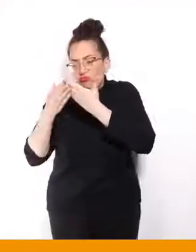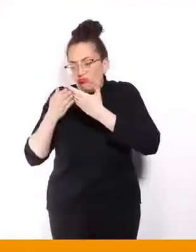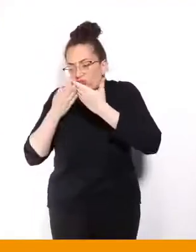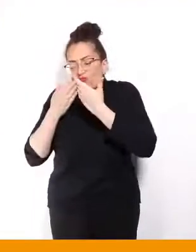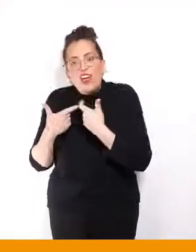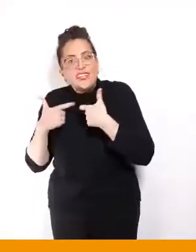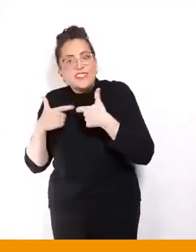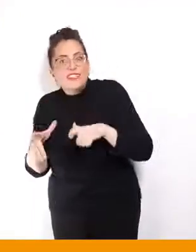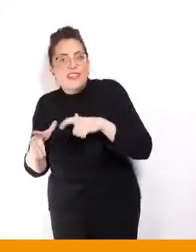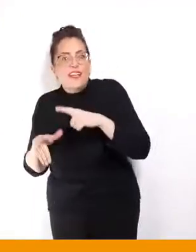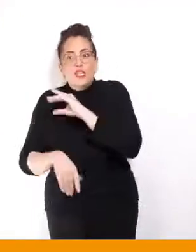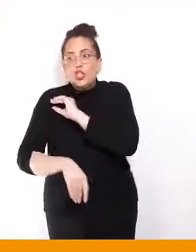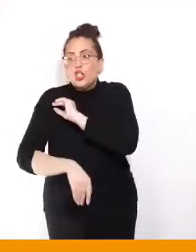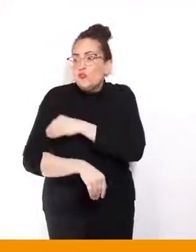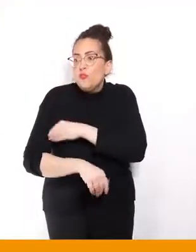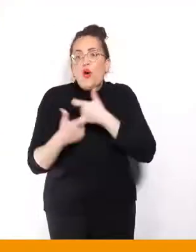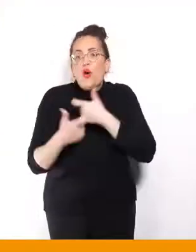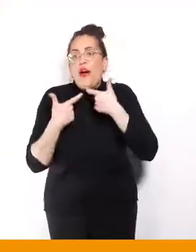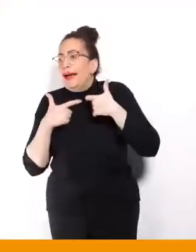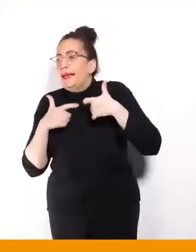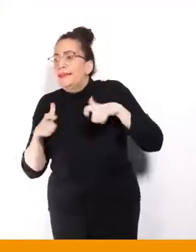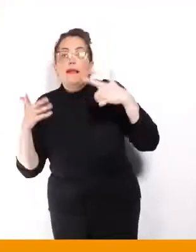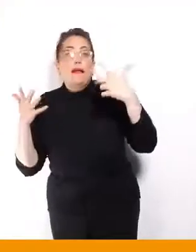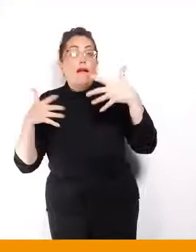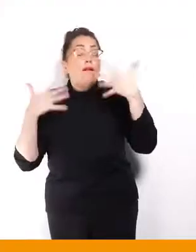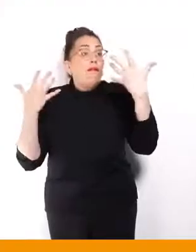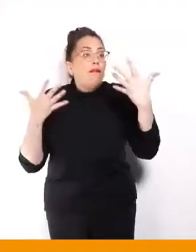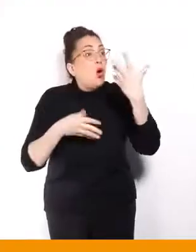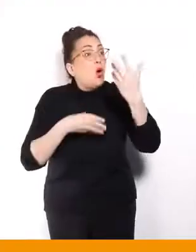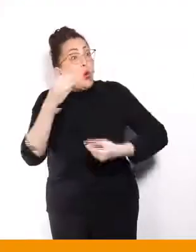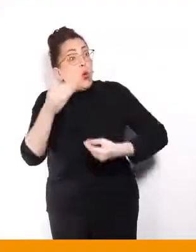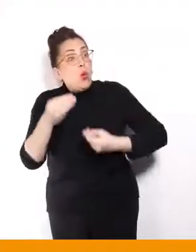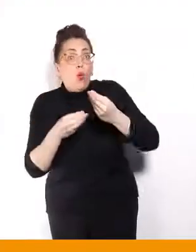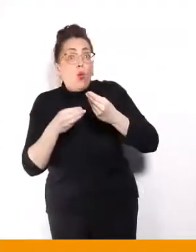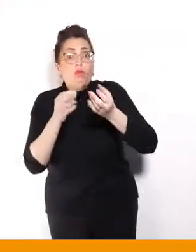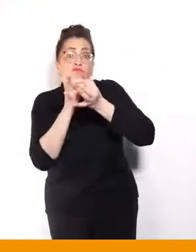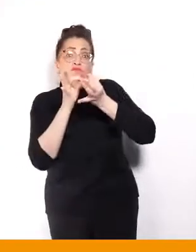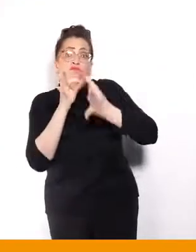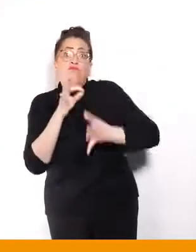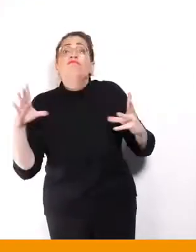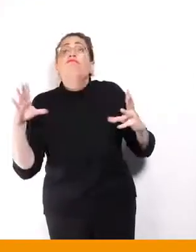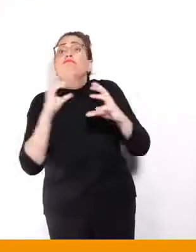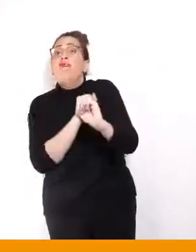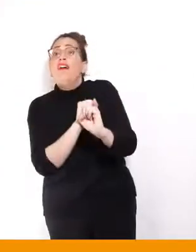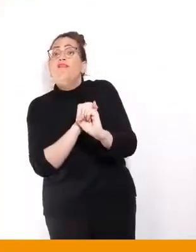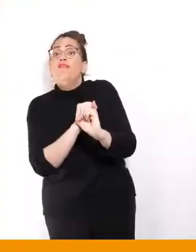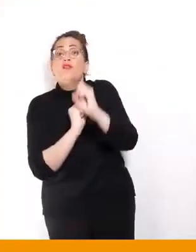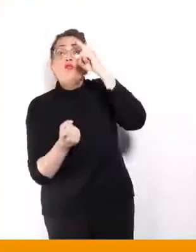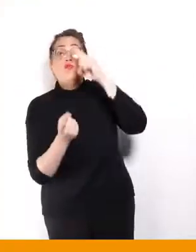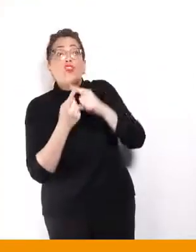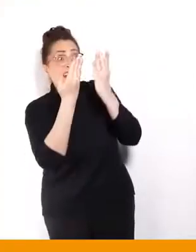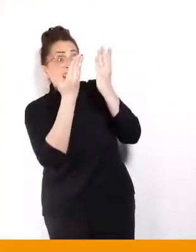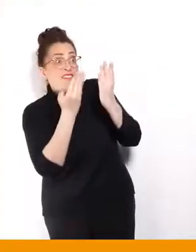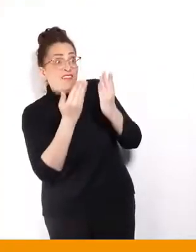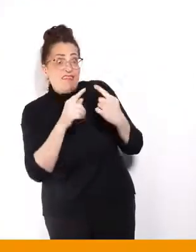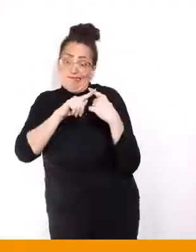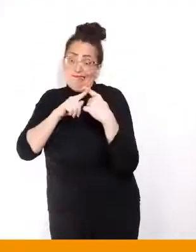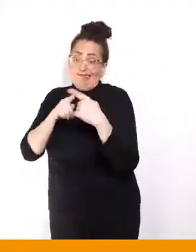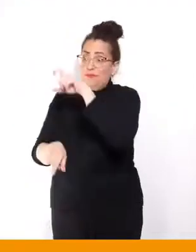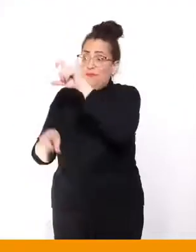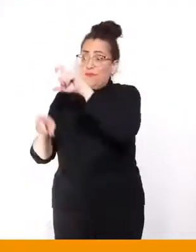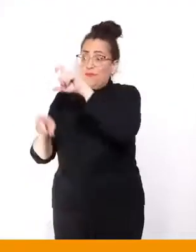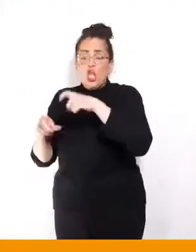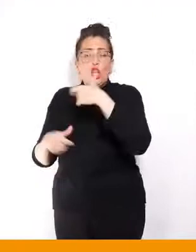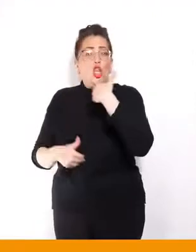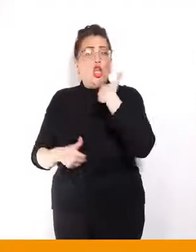l'accès au sport, enfin il y en a plusieurs, ou sur un mot de conclusion pour convaincre les personnes handicapées et leurs